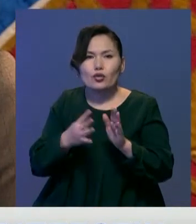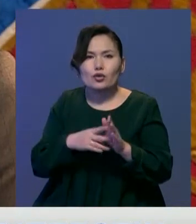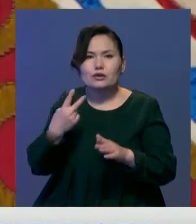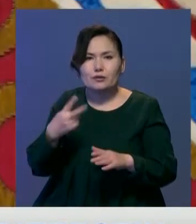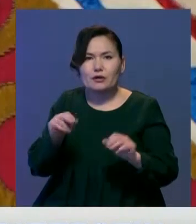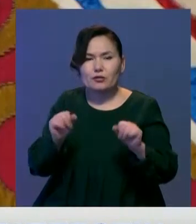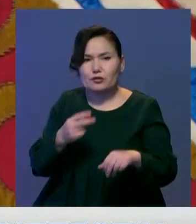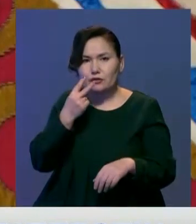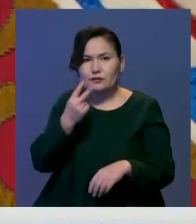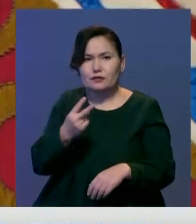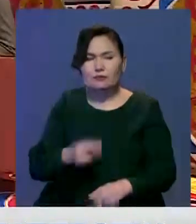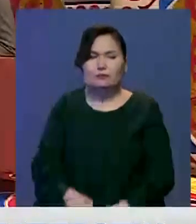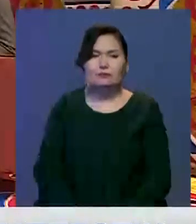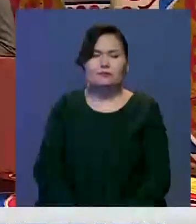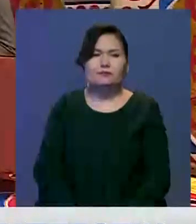аласыздар.